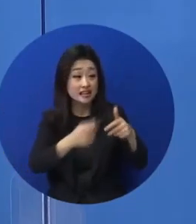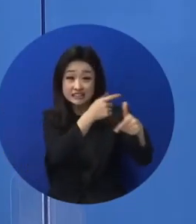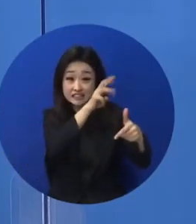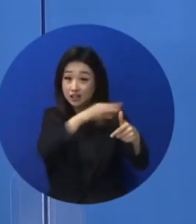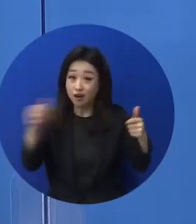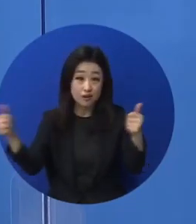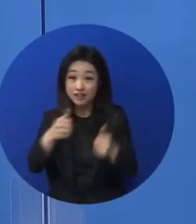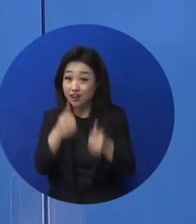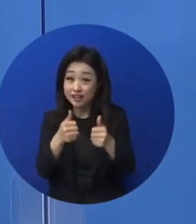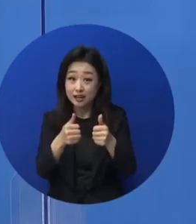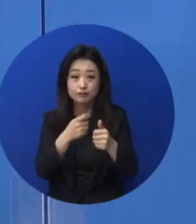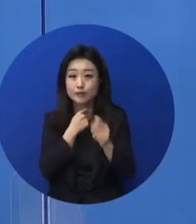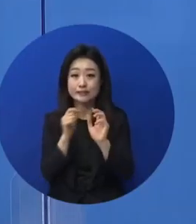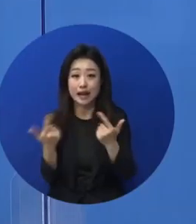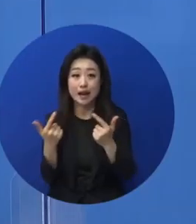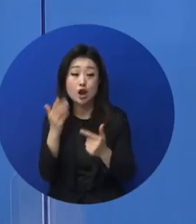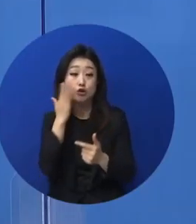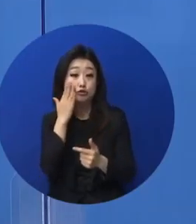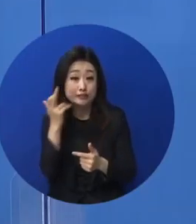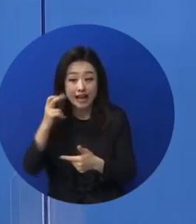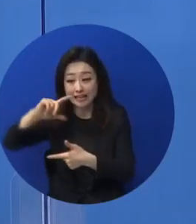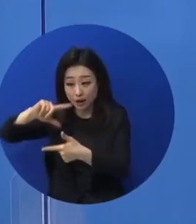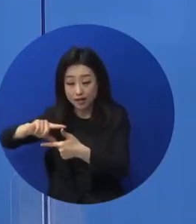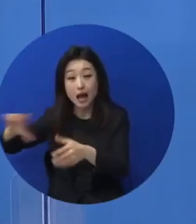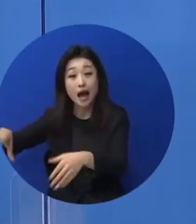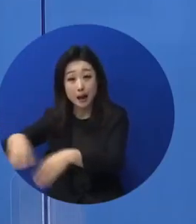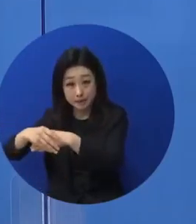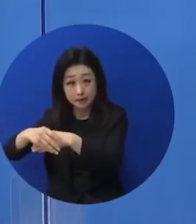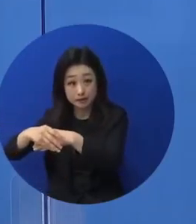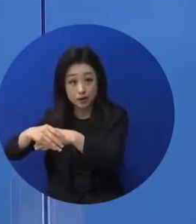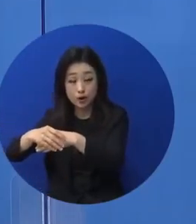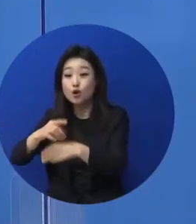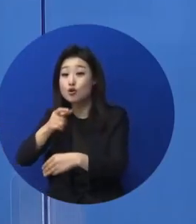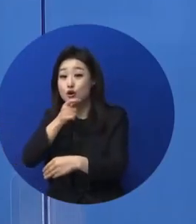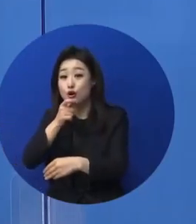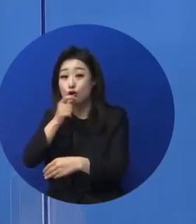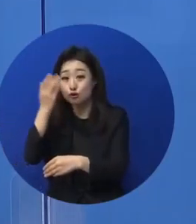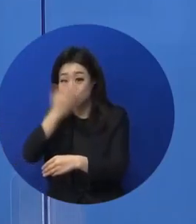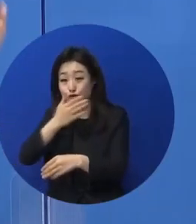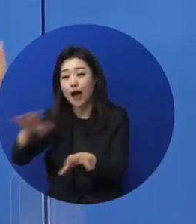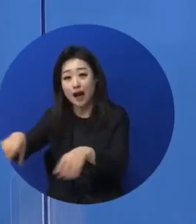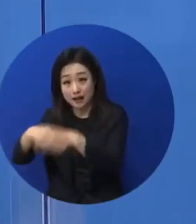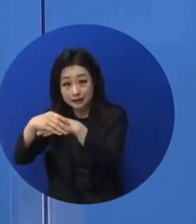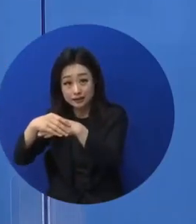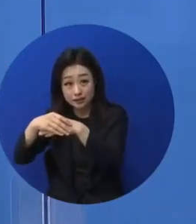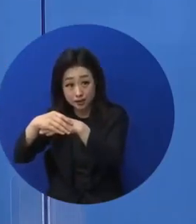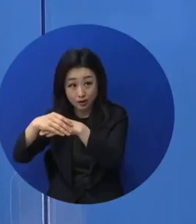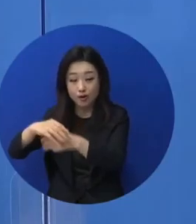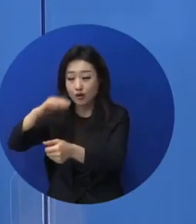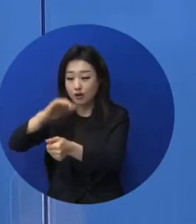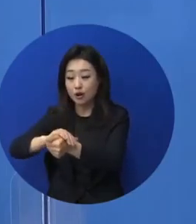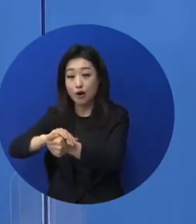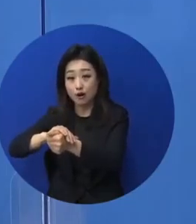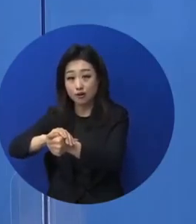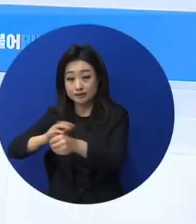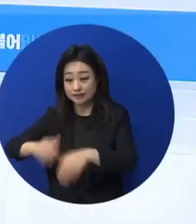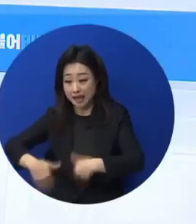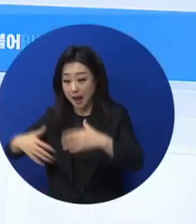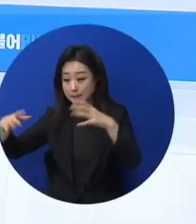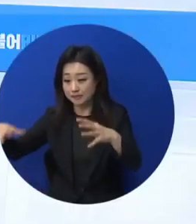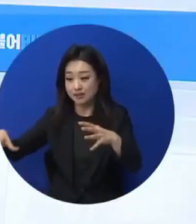경쟁하지 않습니다. 저희는 울산, 경남과 손을 잡고 여수, 광양과 손을 잡고 우리 동남권의 새로운 발전축을 만들어서